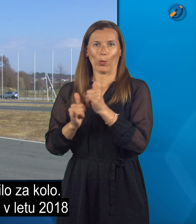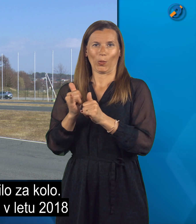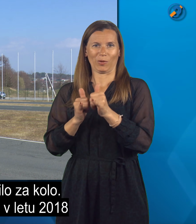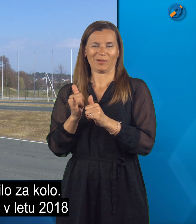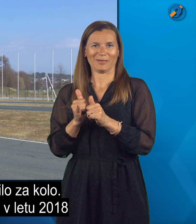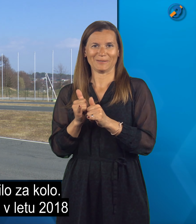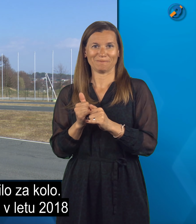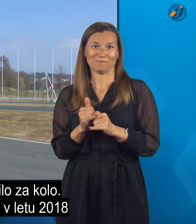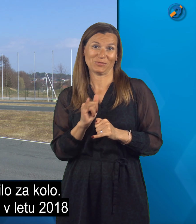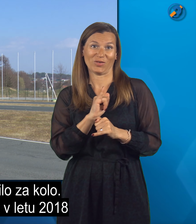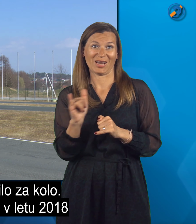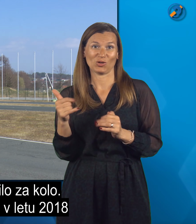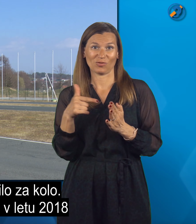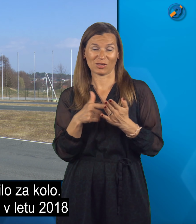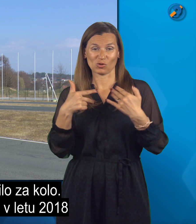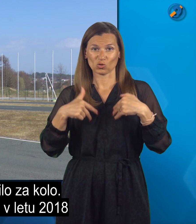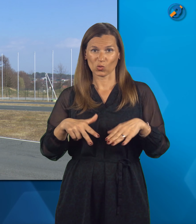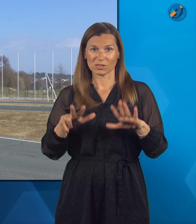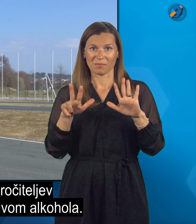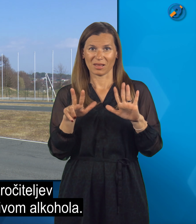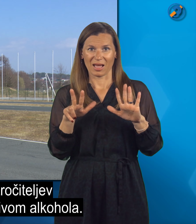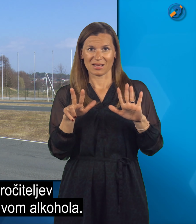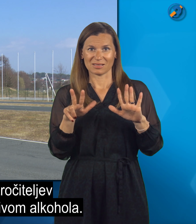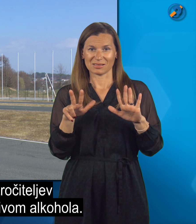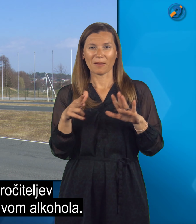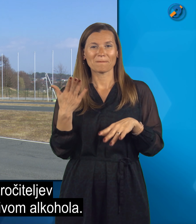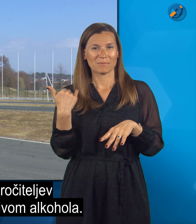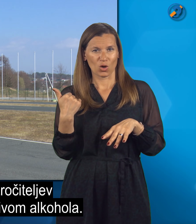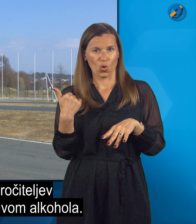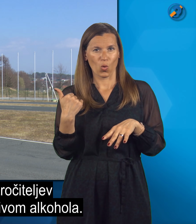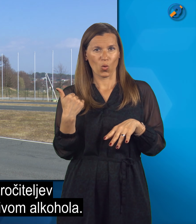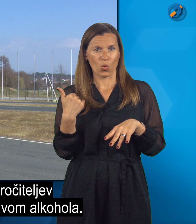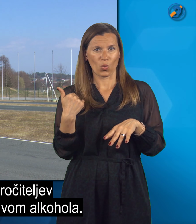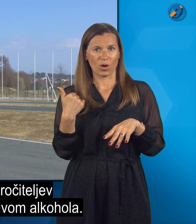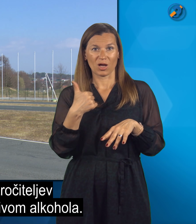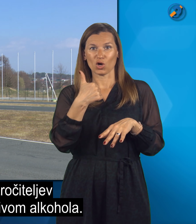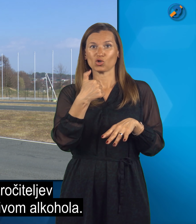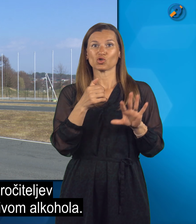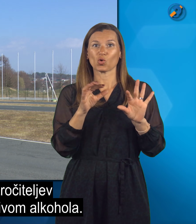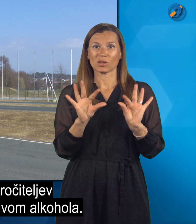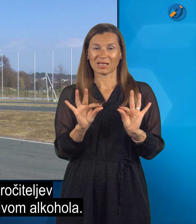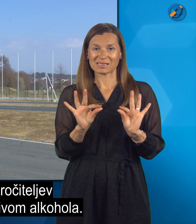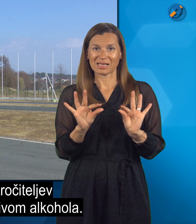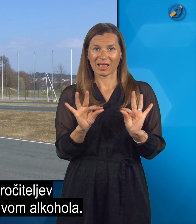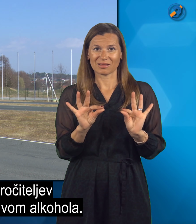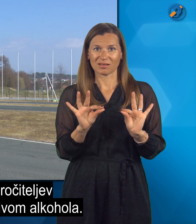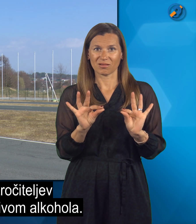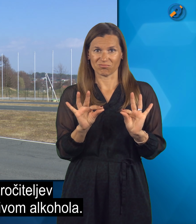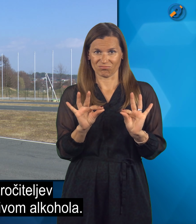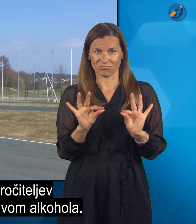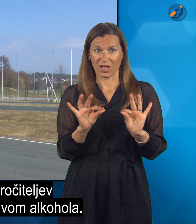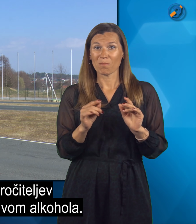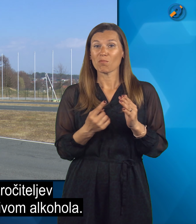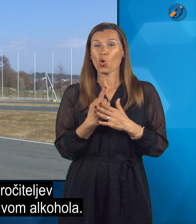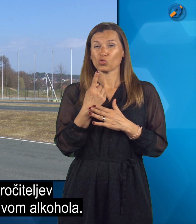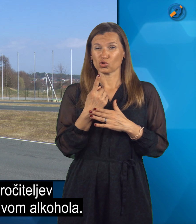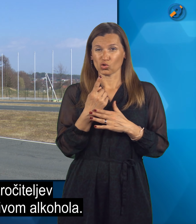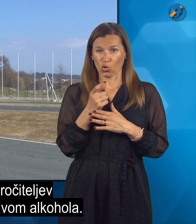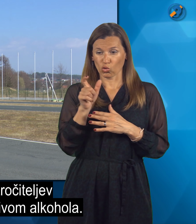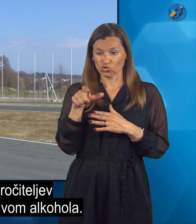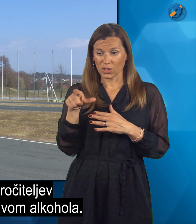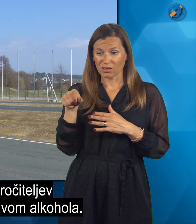Opažamo, da je v letu 2018 bilo 110 povzročiteljev